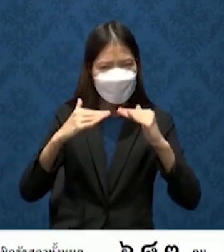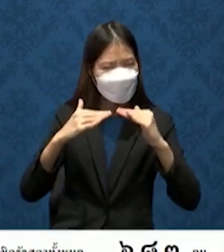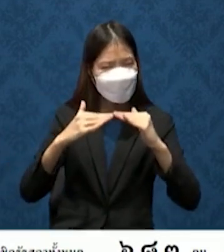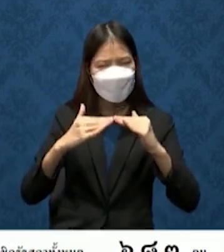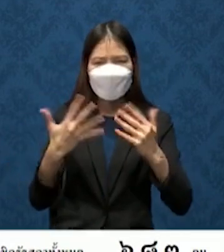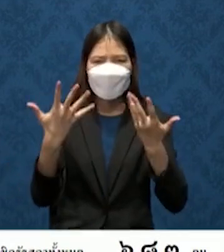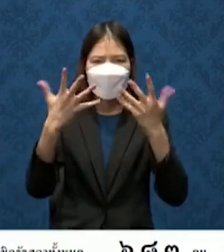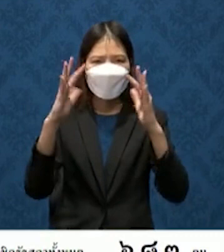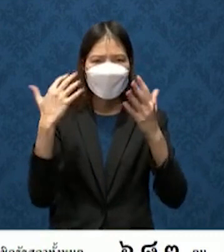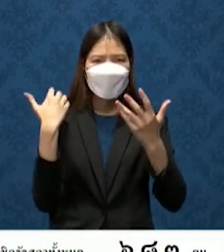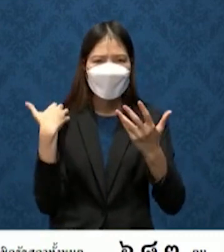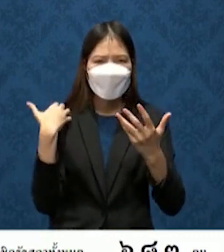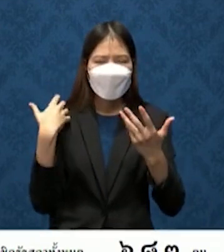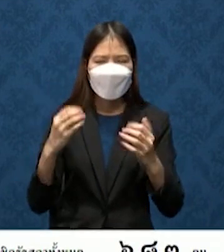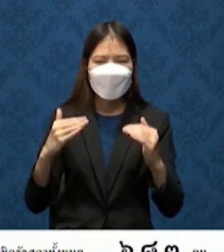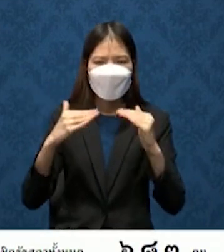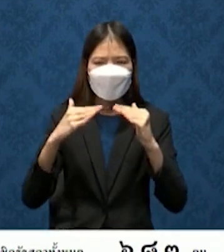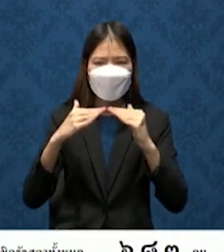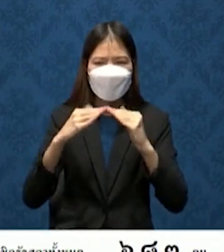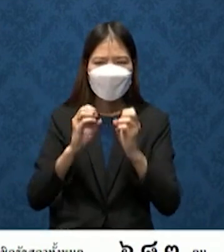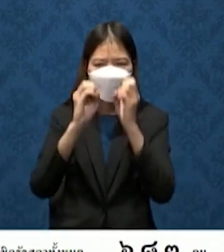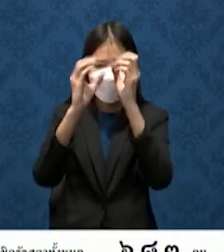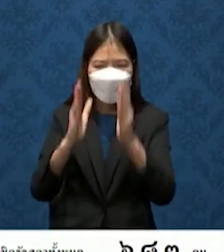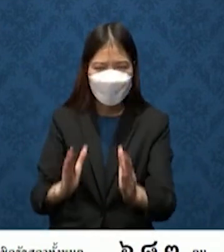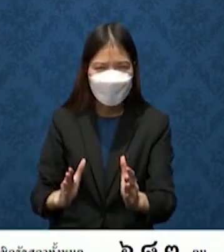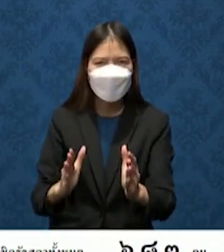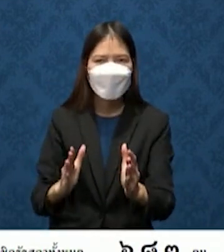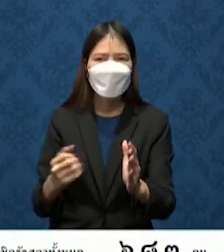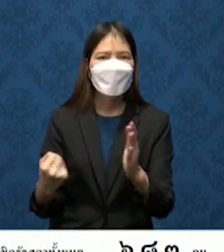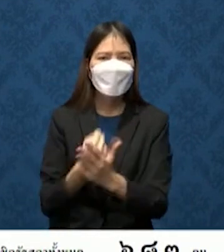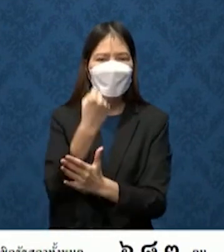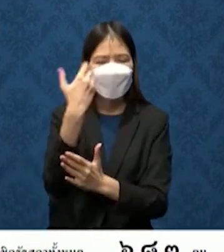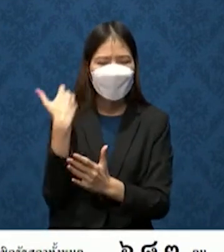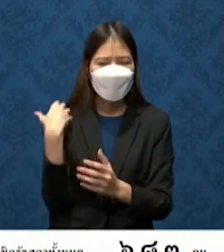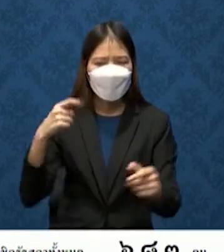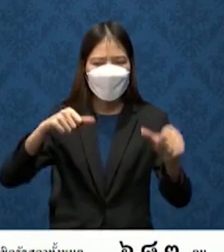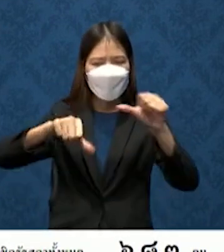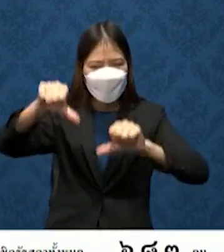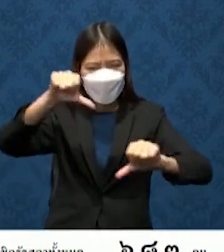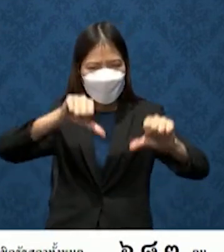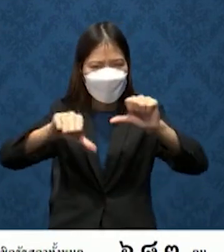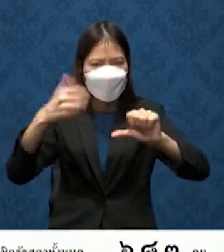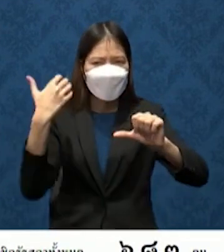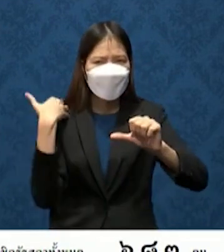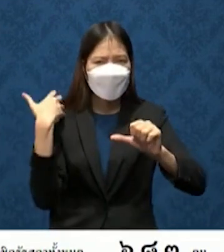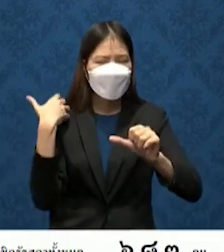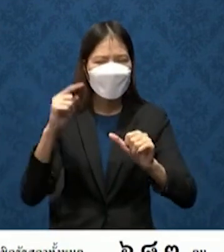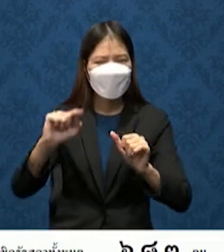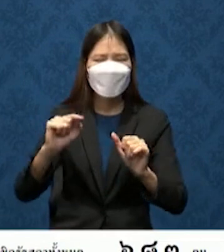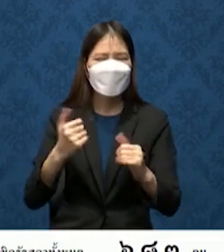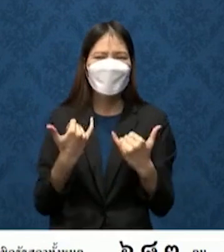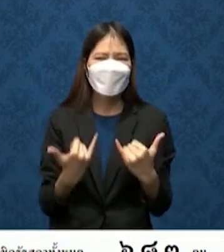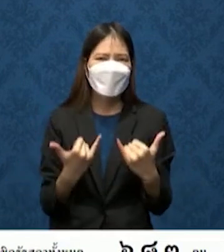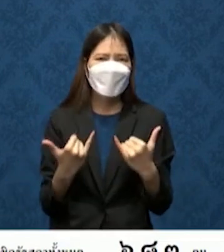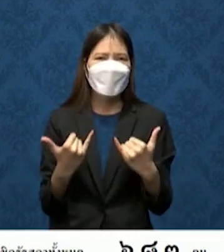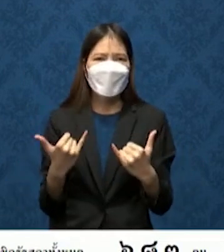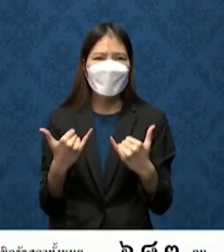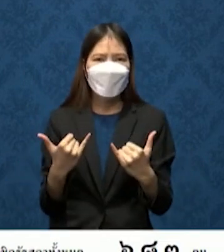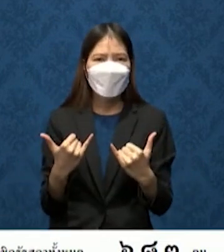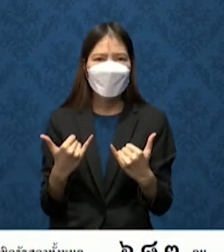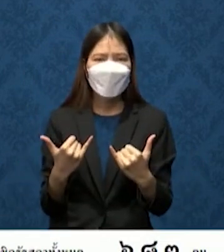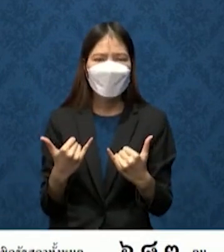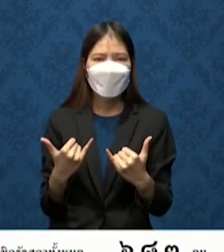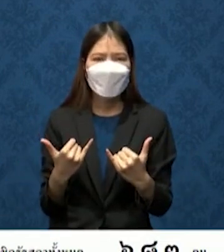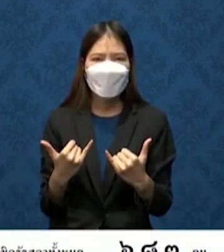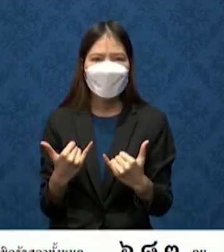รัพ มากมายมีกฎเก lou าอะไรที่เขาเรีกวามีทางดิยาศาต และใสยาศาต คอยลในยุคไท ซึไม่เคยมยุ babaส Neg